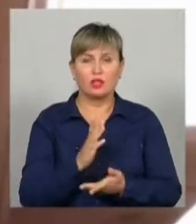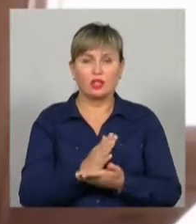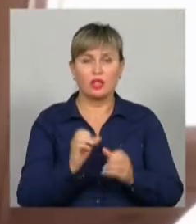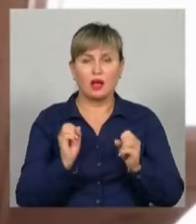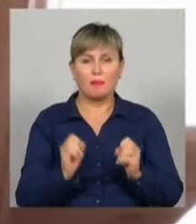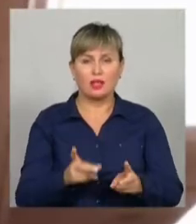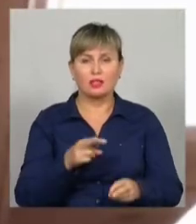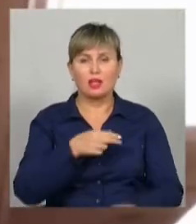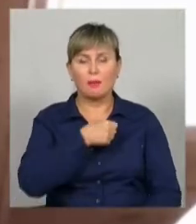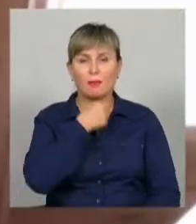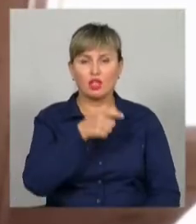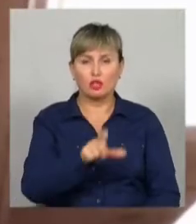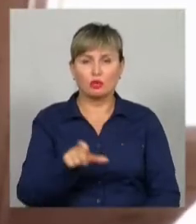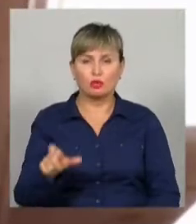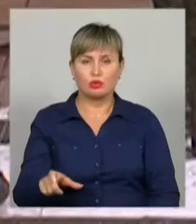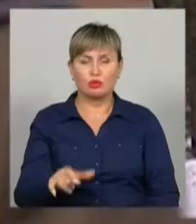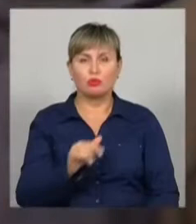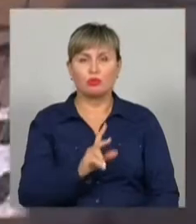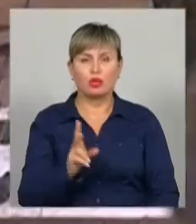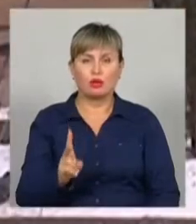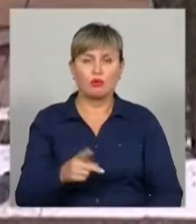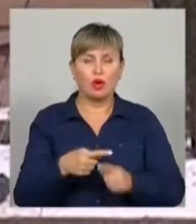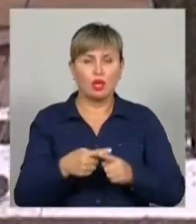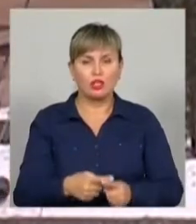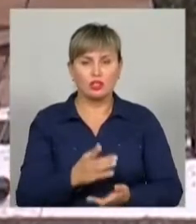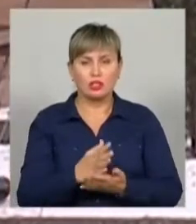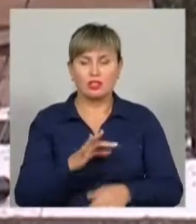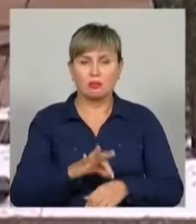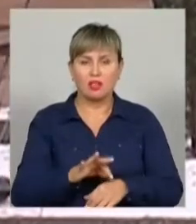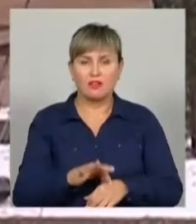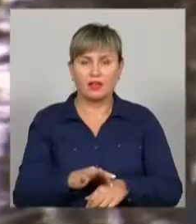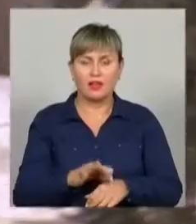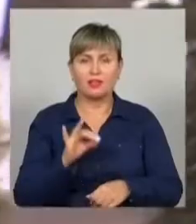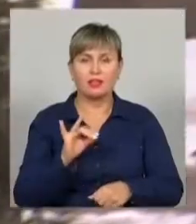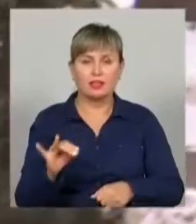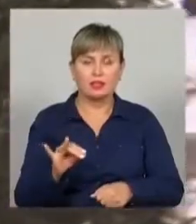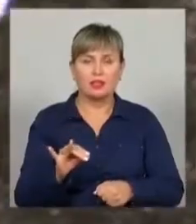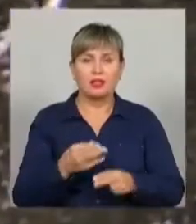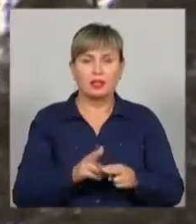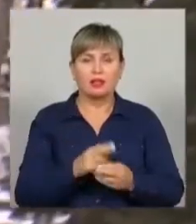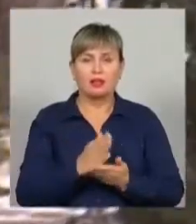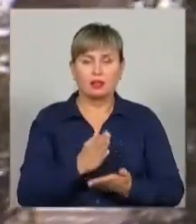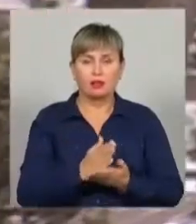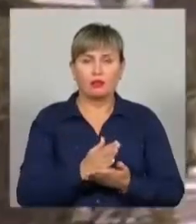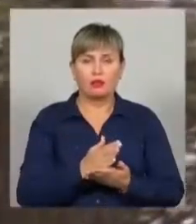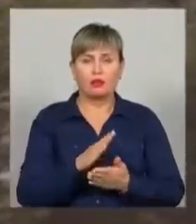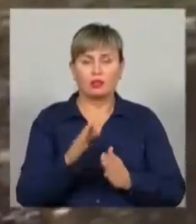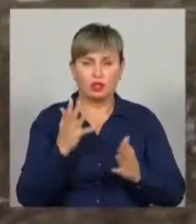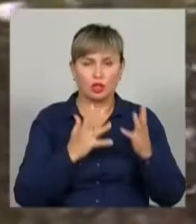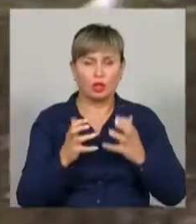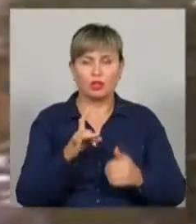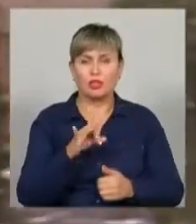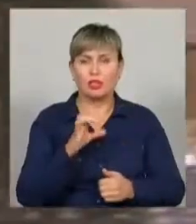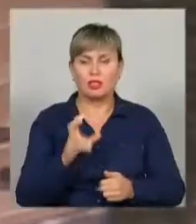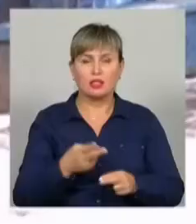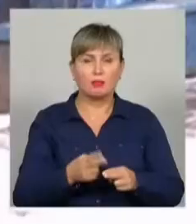для пожилых людей, для тех, у кого хронические заболевания, и они, конечно, находятся под более серьезным риском. Вот, поэтому